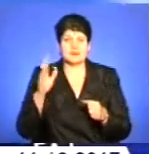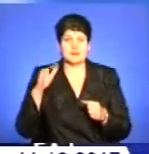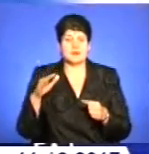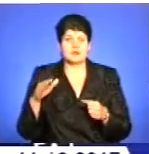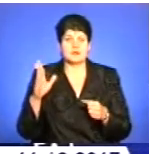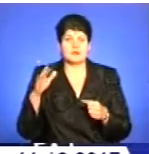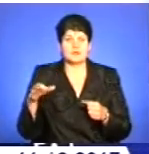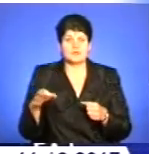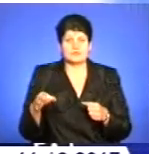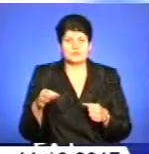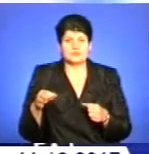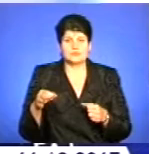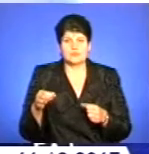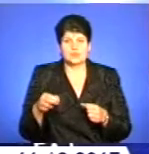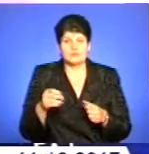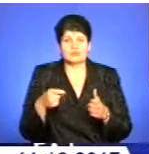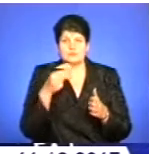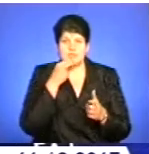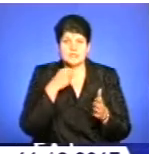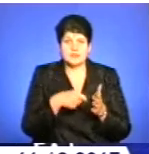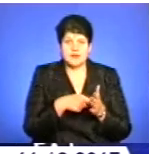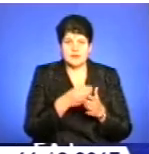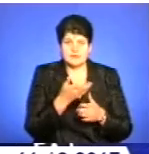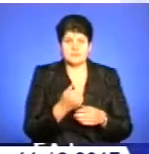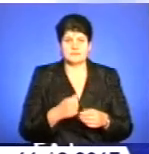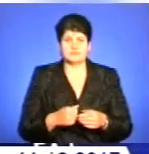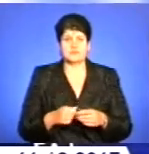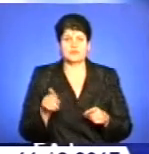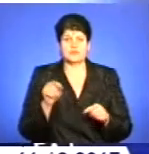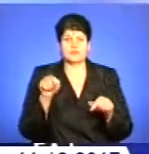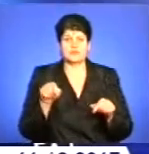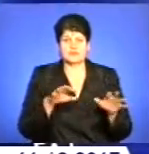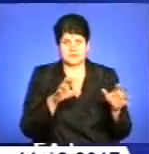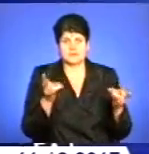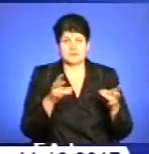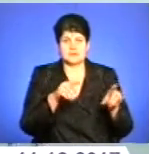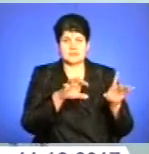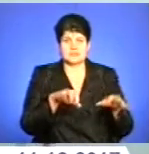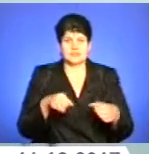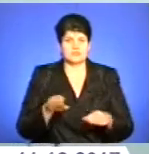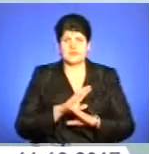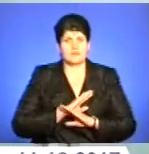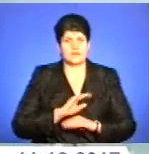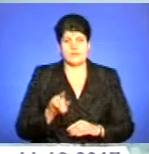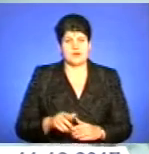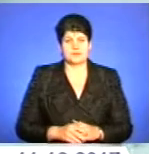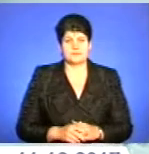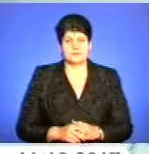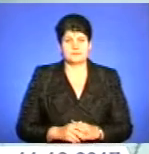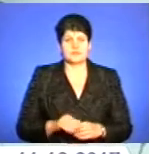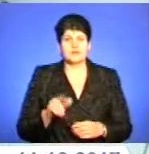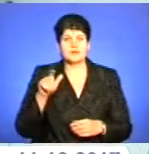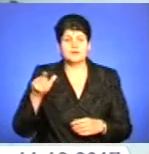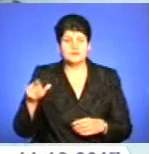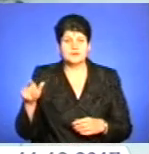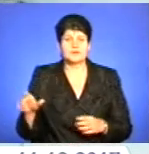були промикальні, щоб, ну, їсти дати, щоб забрати їх, щоб вони, ну, не померли. Ланівчани разом із